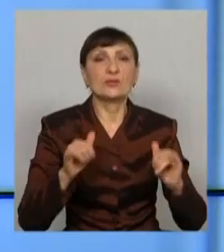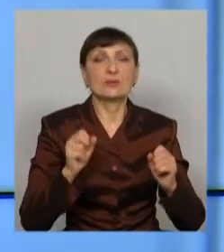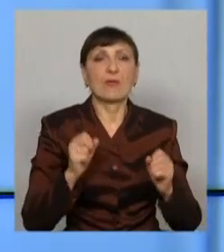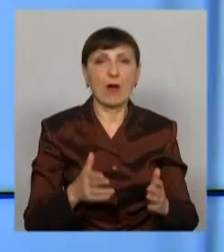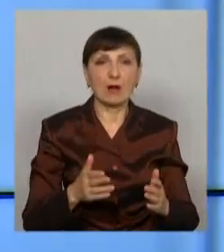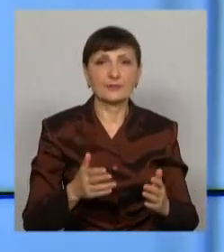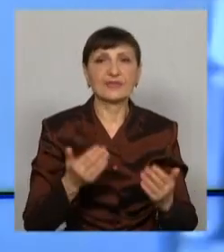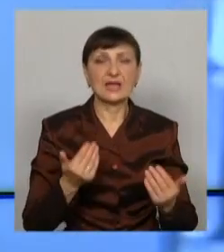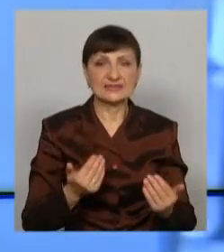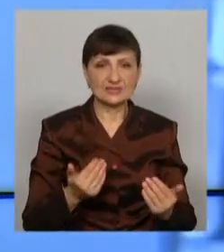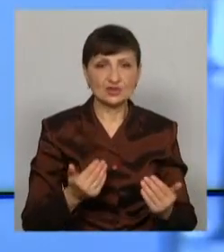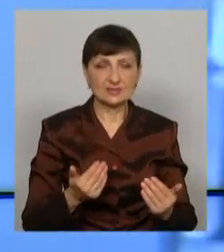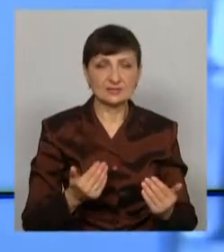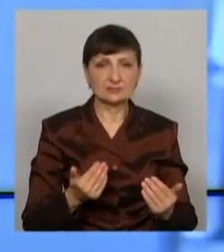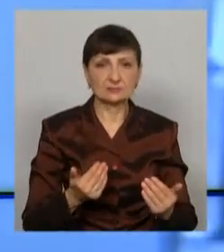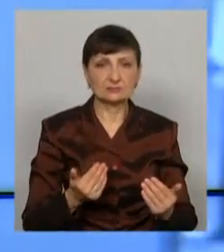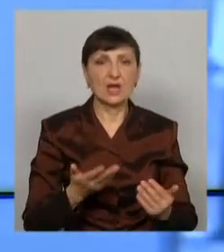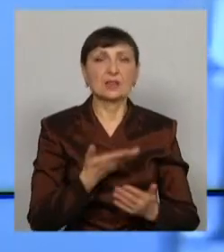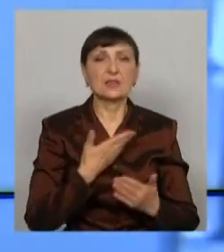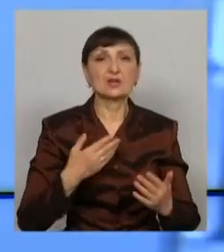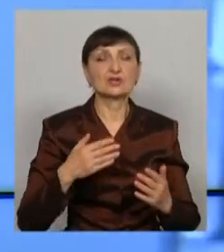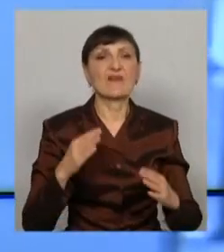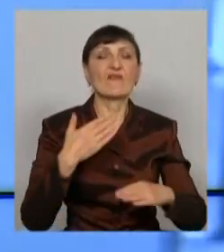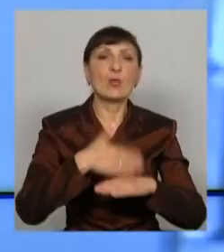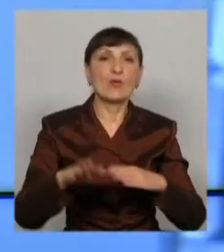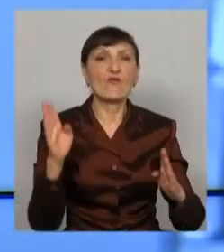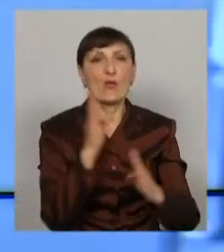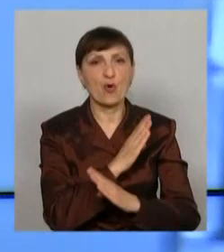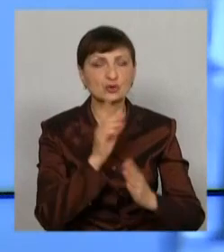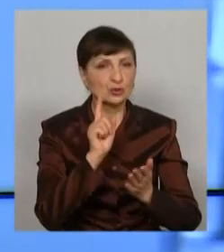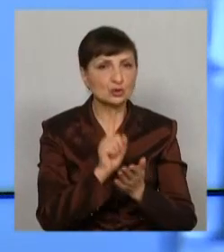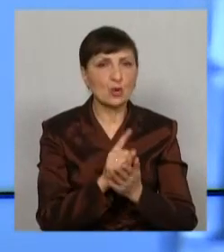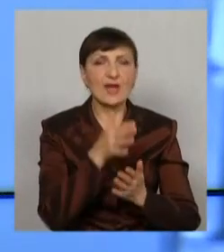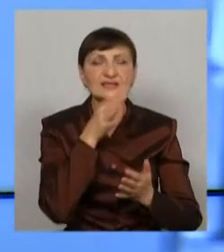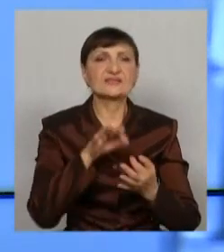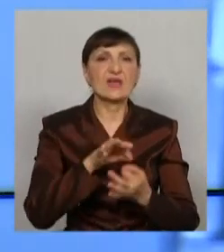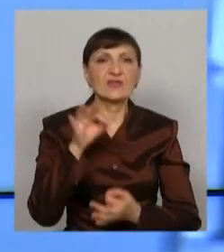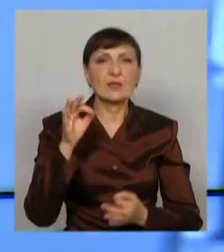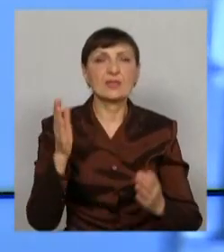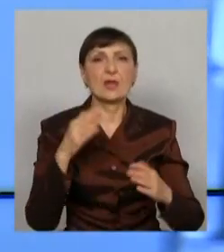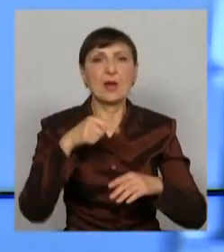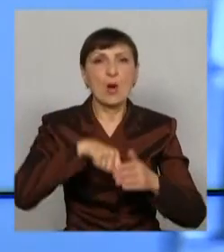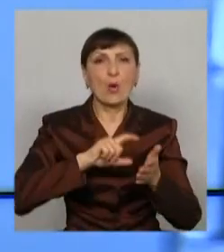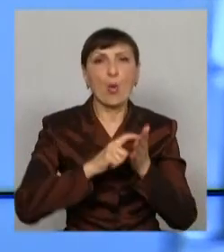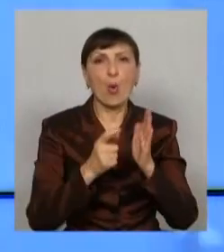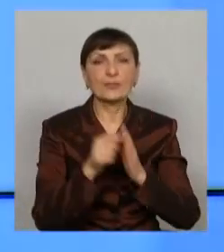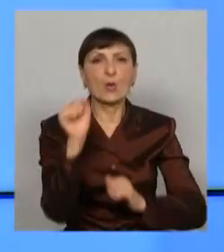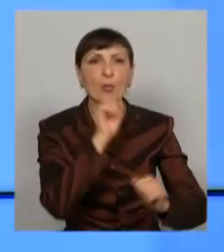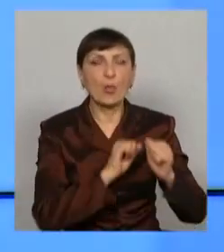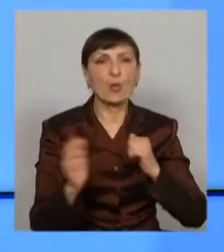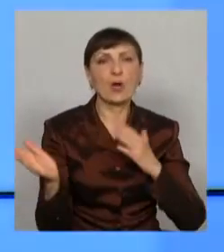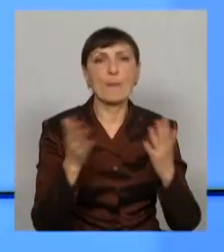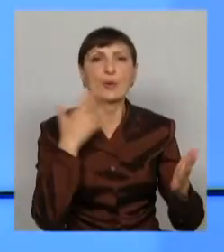на сейчас наше пребывание на свежем воздухе, своевременное проветривание и уборка помещений